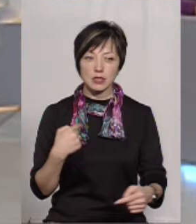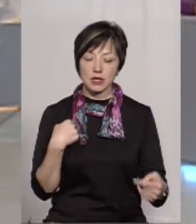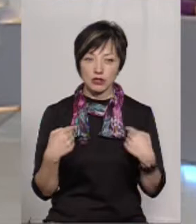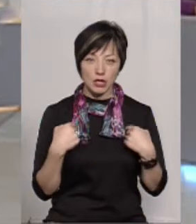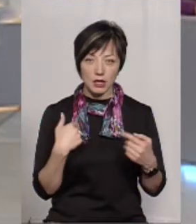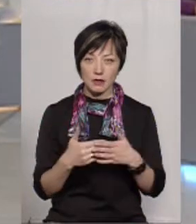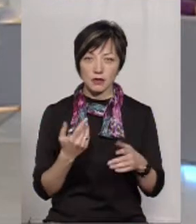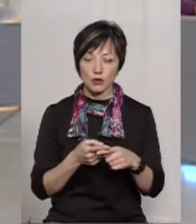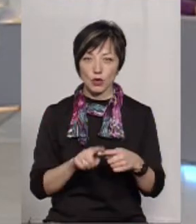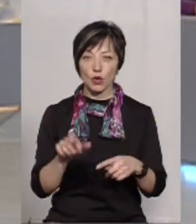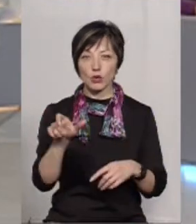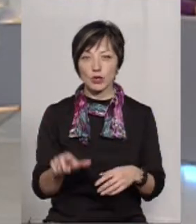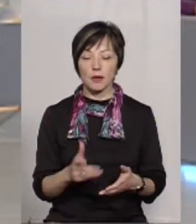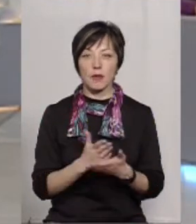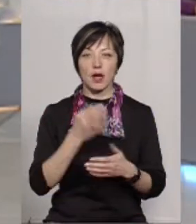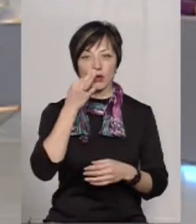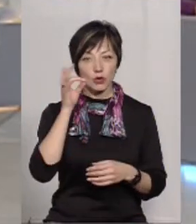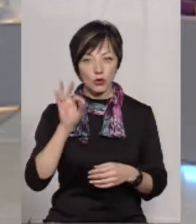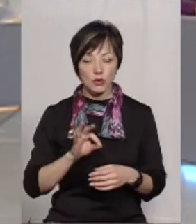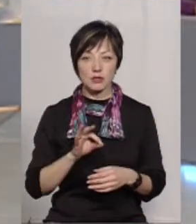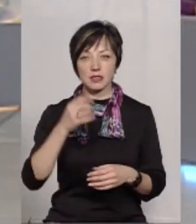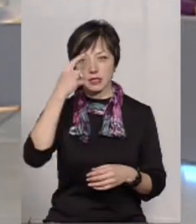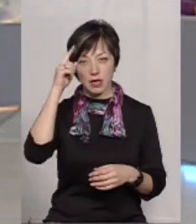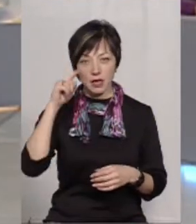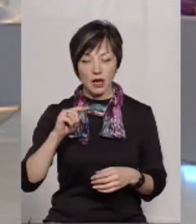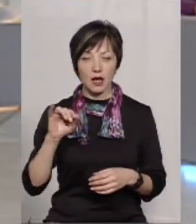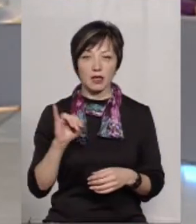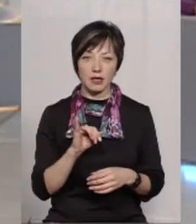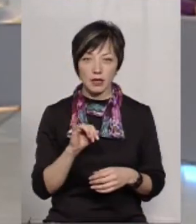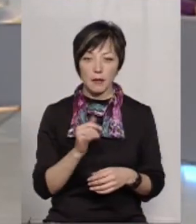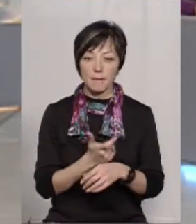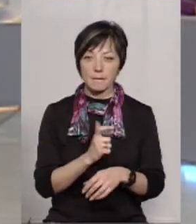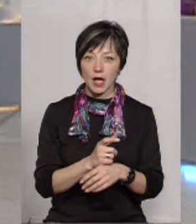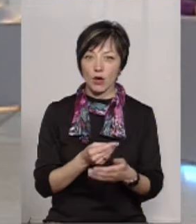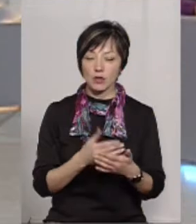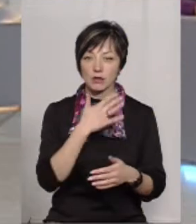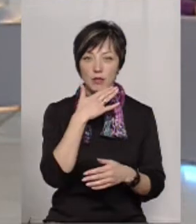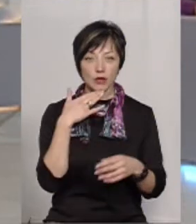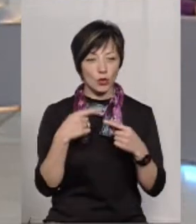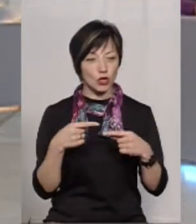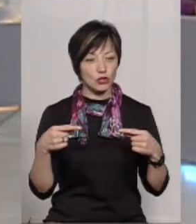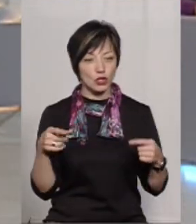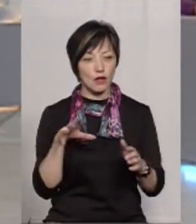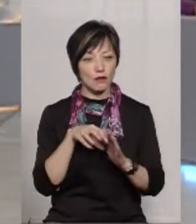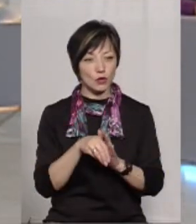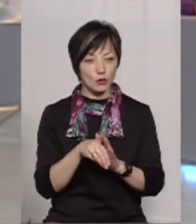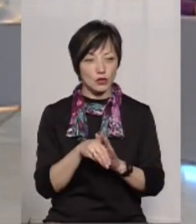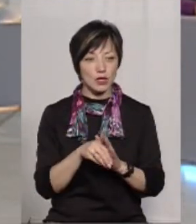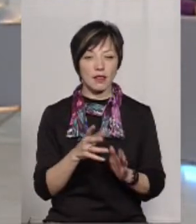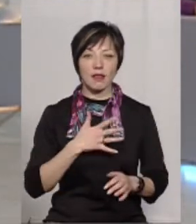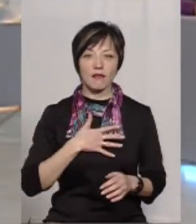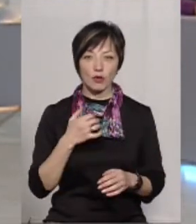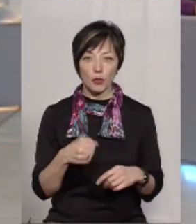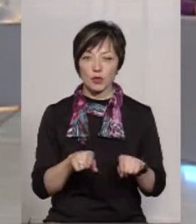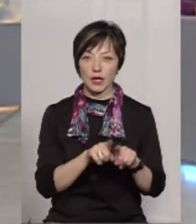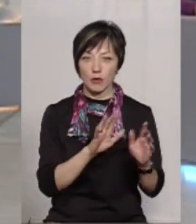що ми розуміємо, що тоді вже людина має певний досвід, певні знання, і переоцінка йде багатьох речей, в тому числі і